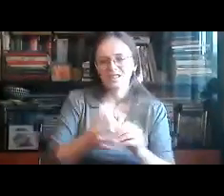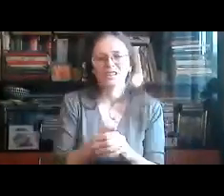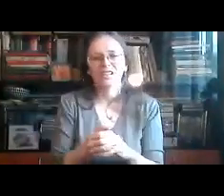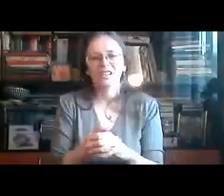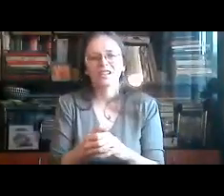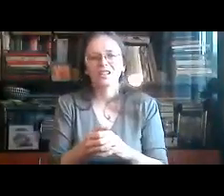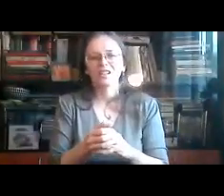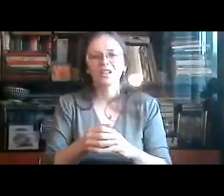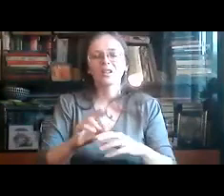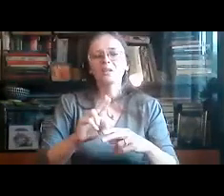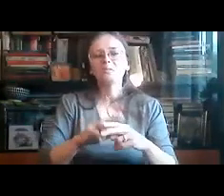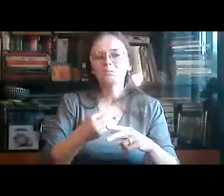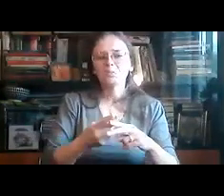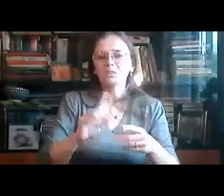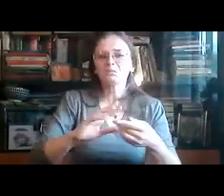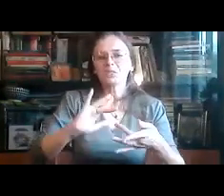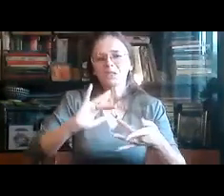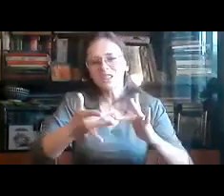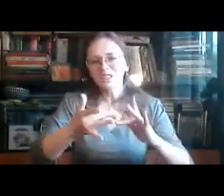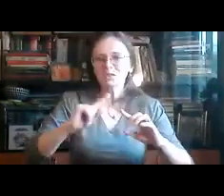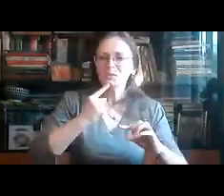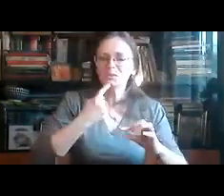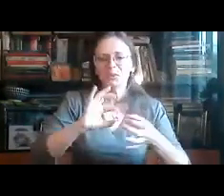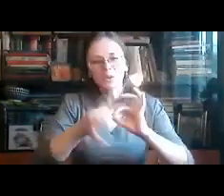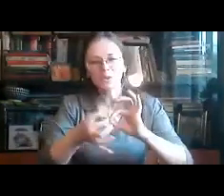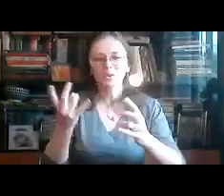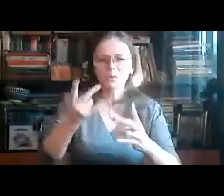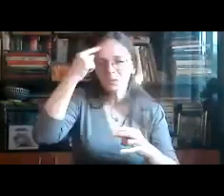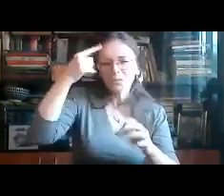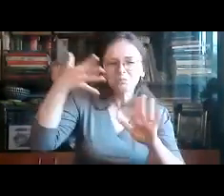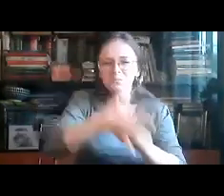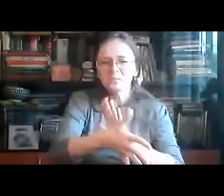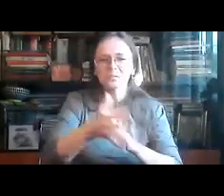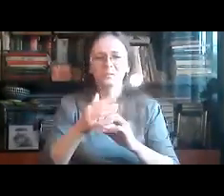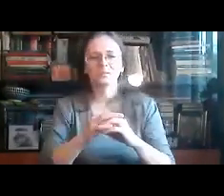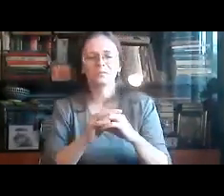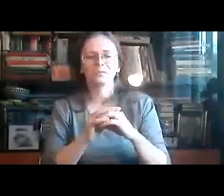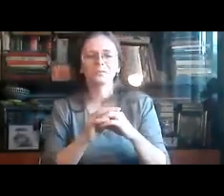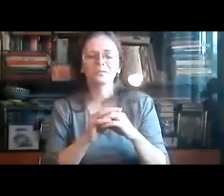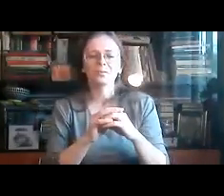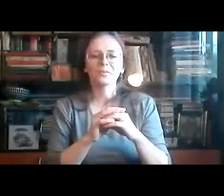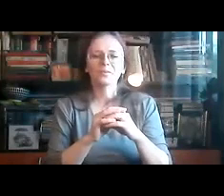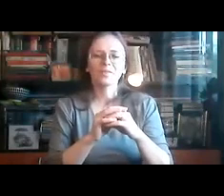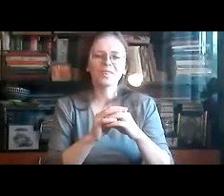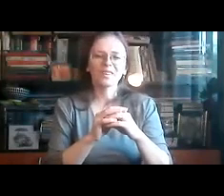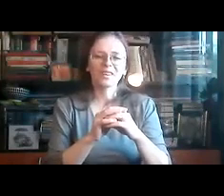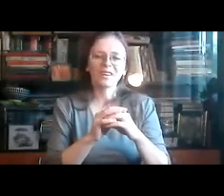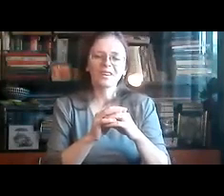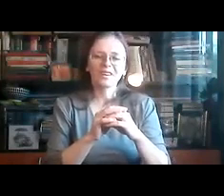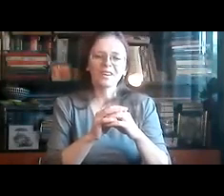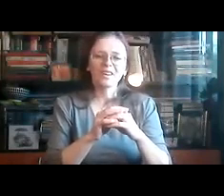немножко, как вчерашний день, да, или что-то такое, начало 90-х, да, когда они там это все осваивают.